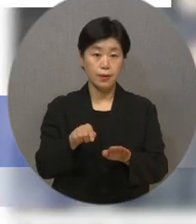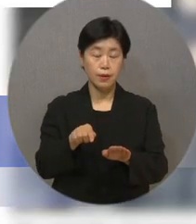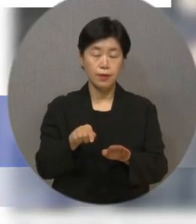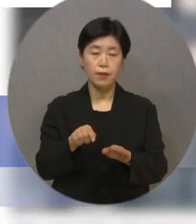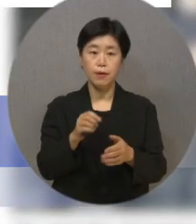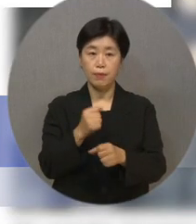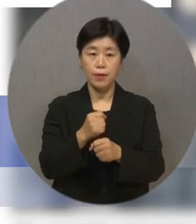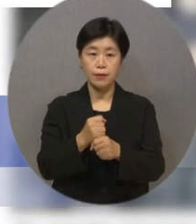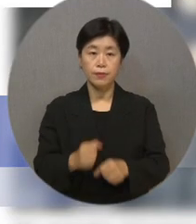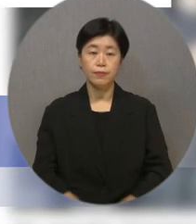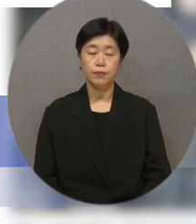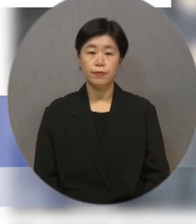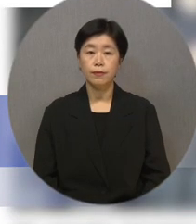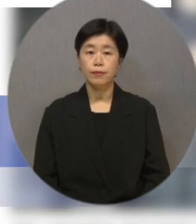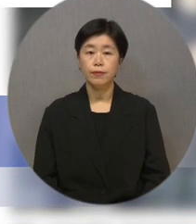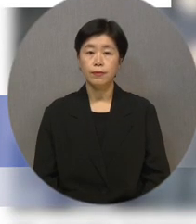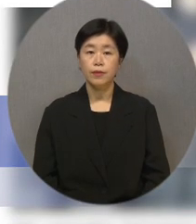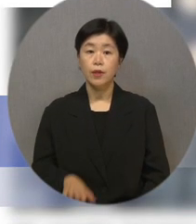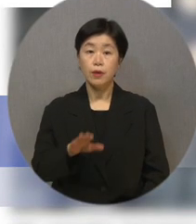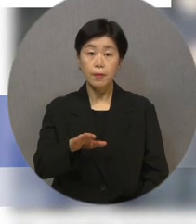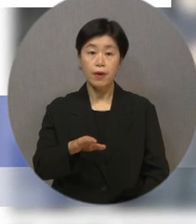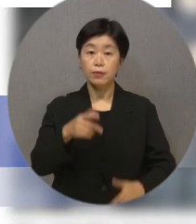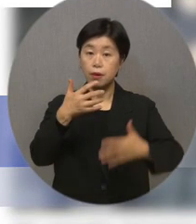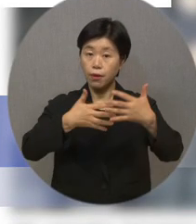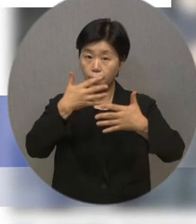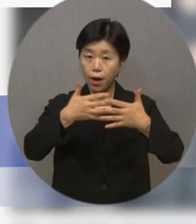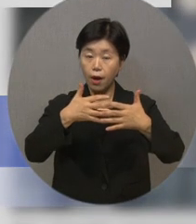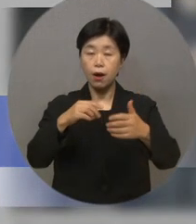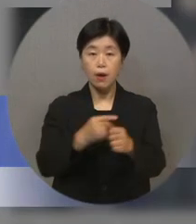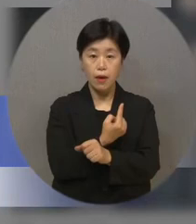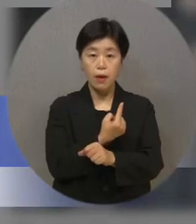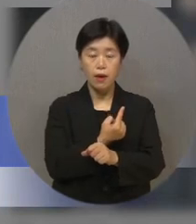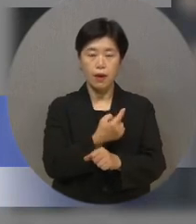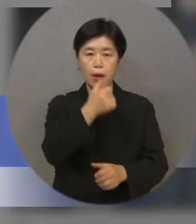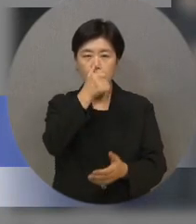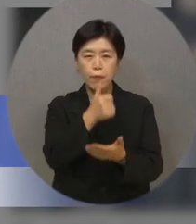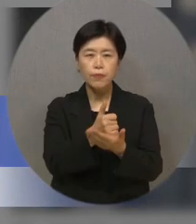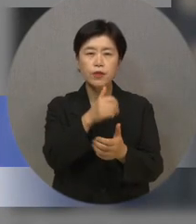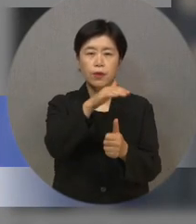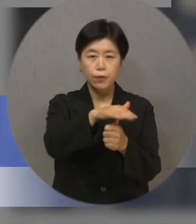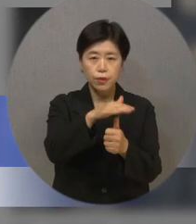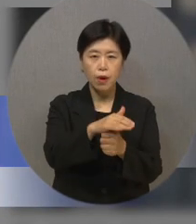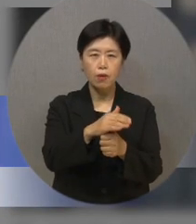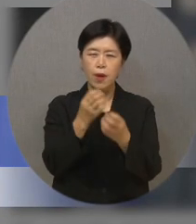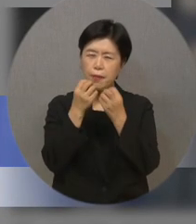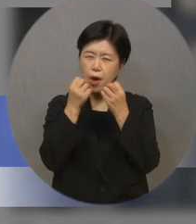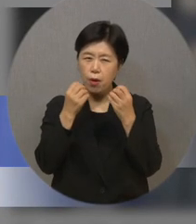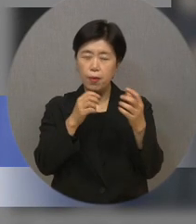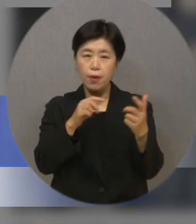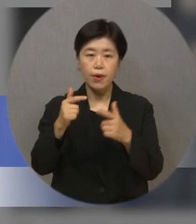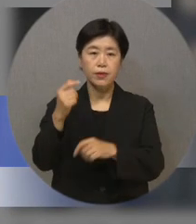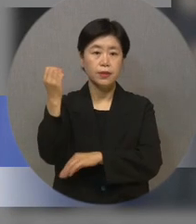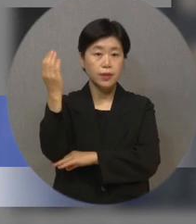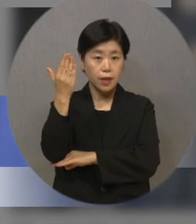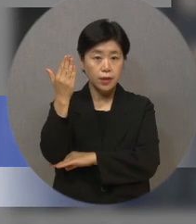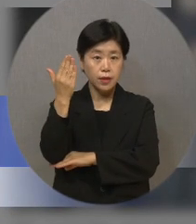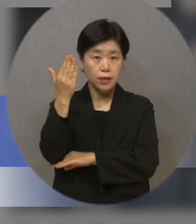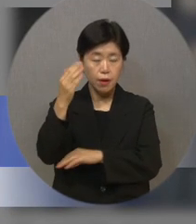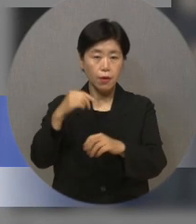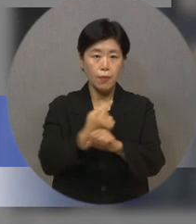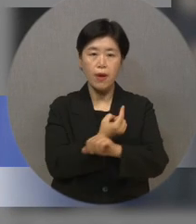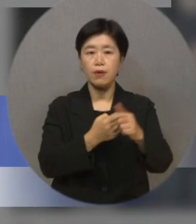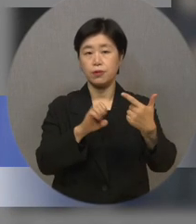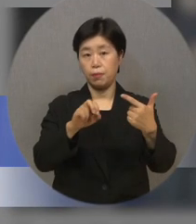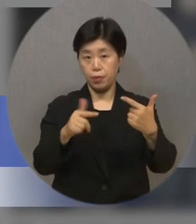제작합니다 인권위는 이번 나라라 펭귄을 비롯해 범죄소년 별별 이야기 등이 여섯 편의 인권 영화가